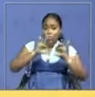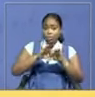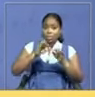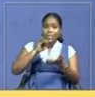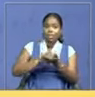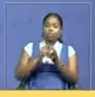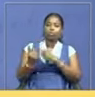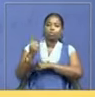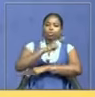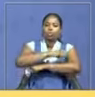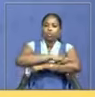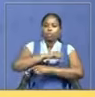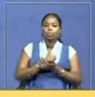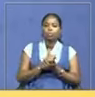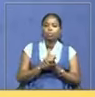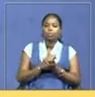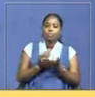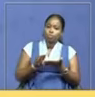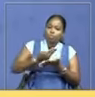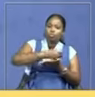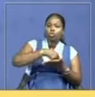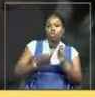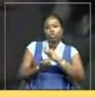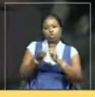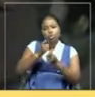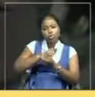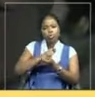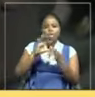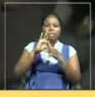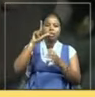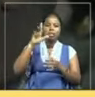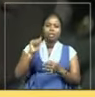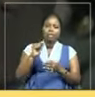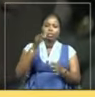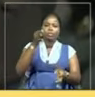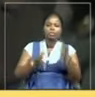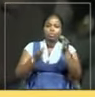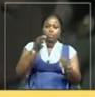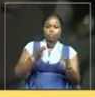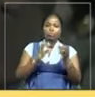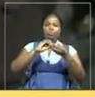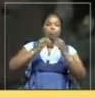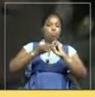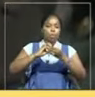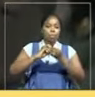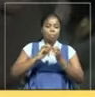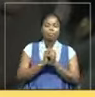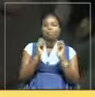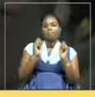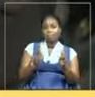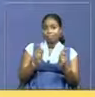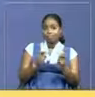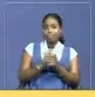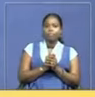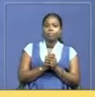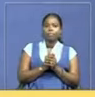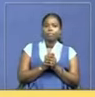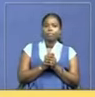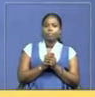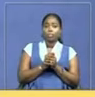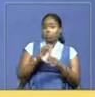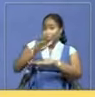sur la réforme et la modernisation de la justice la problématique et l'urgence du faire face nous interpelle